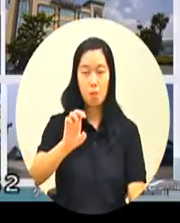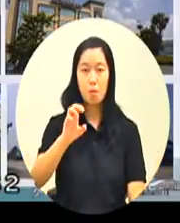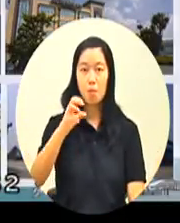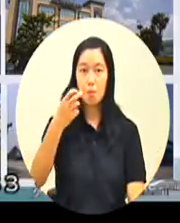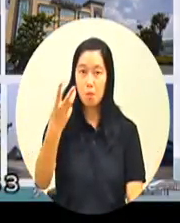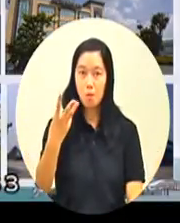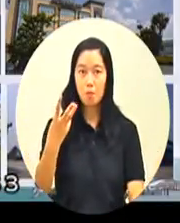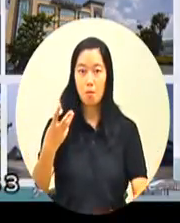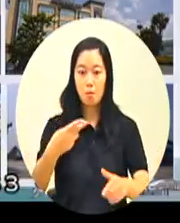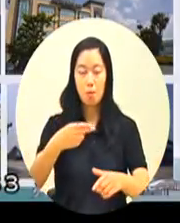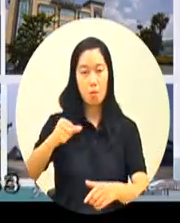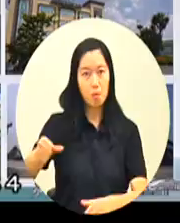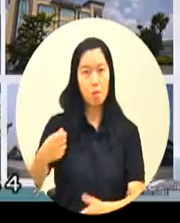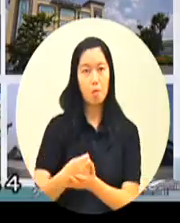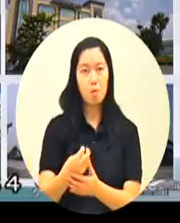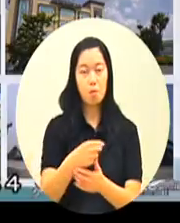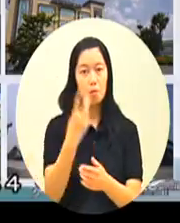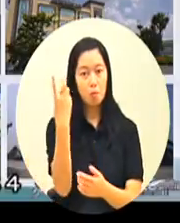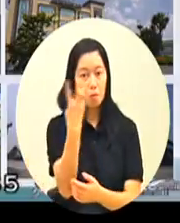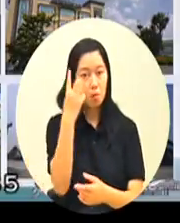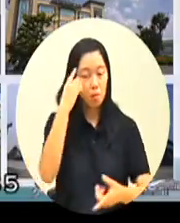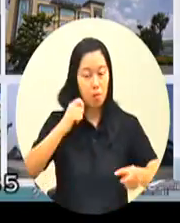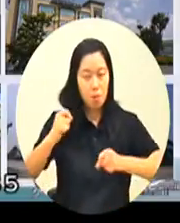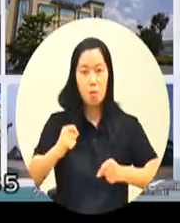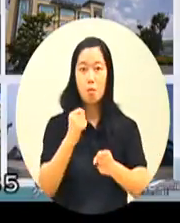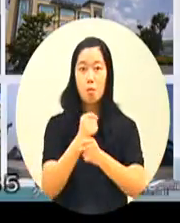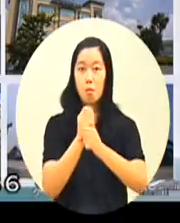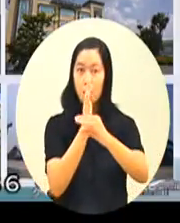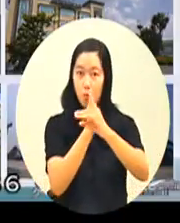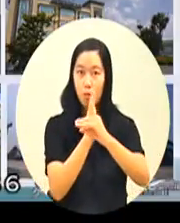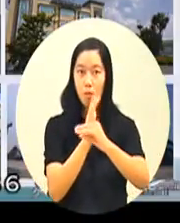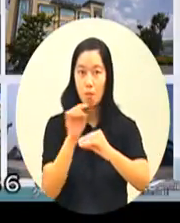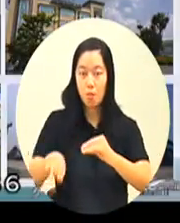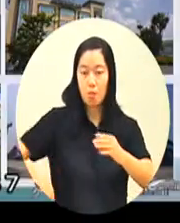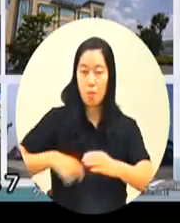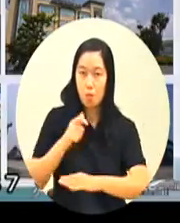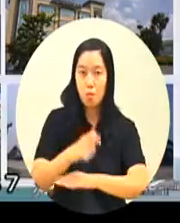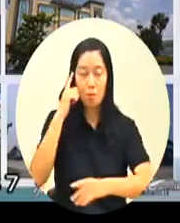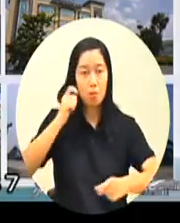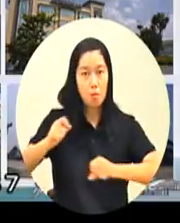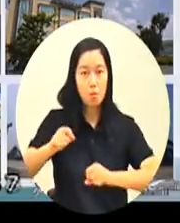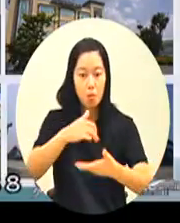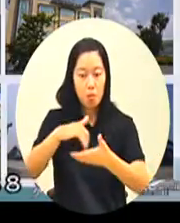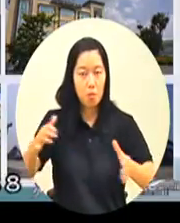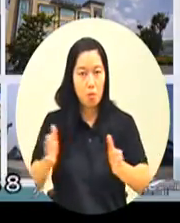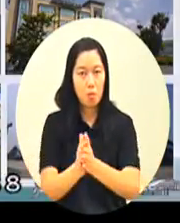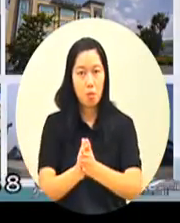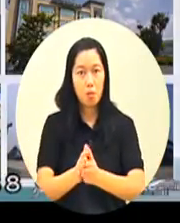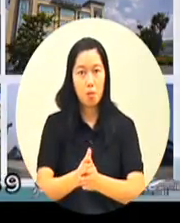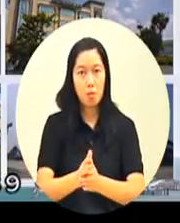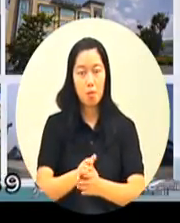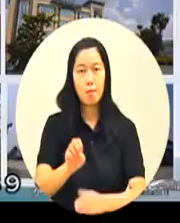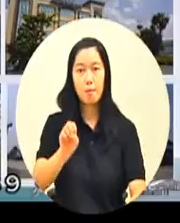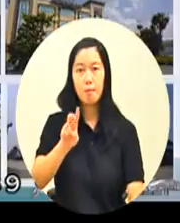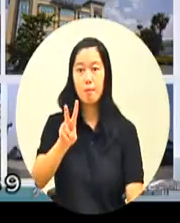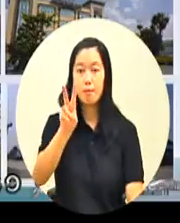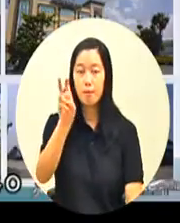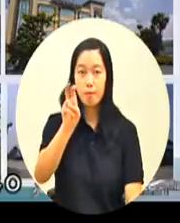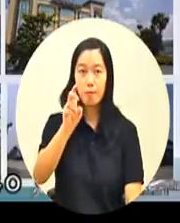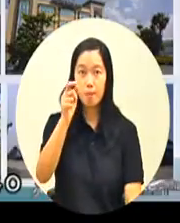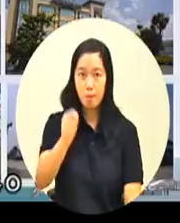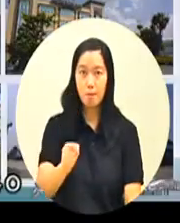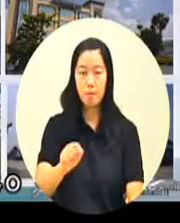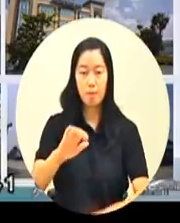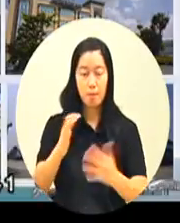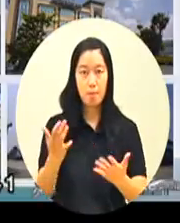还有3个案子正在审查当中。那这一些投资案总估计起来投资金额是220亿，那预计